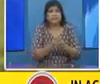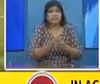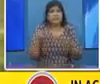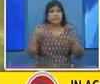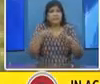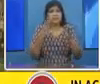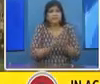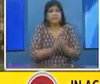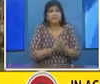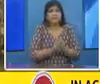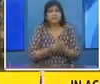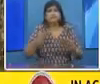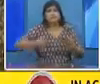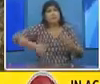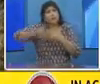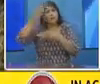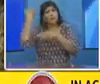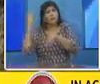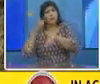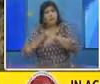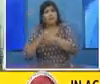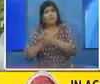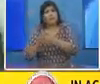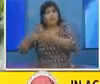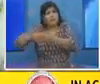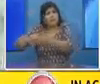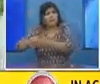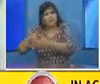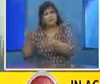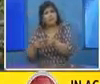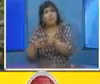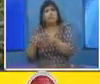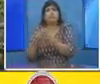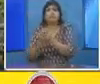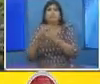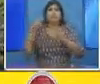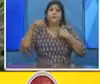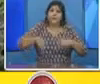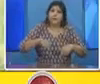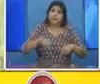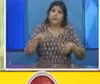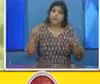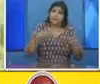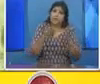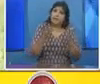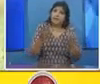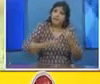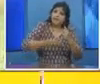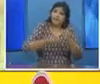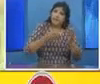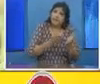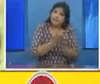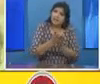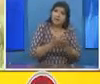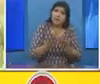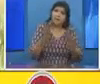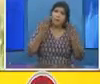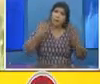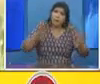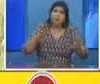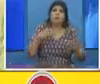सारी चीजें दशकों से लॉकडाउन में फंसी थी। इस सेक्टर को भी अब अनलॉक कर